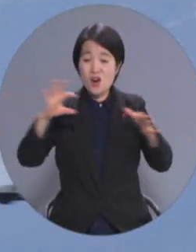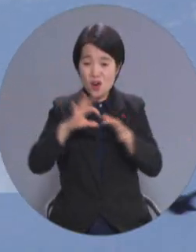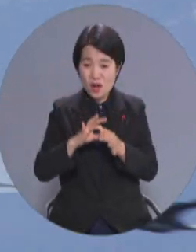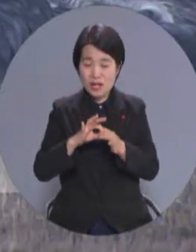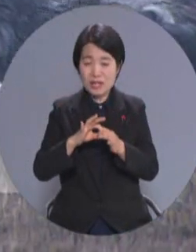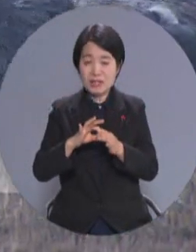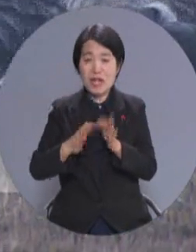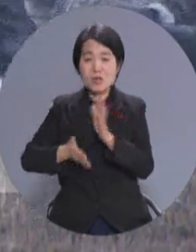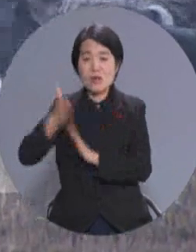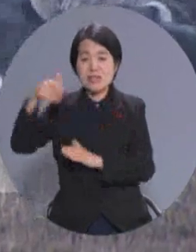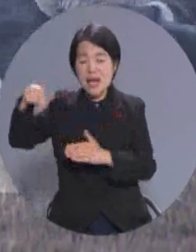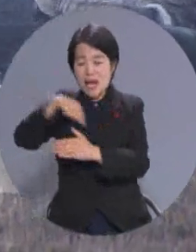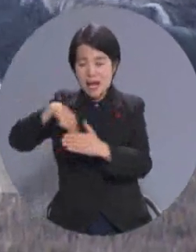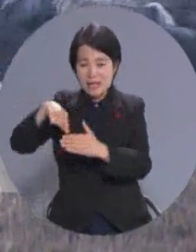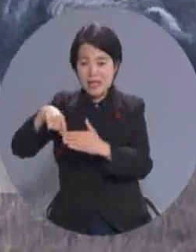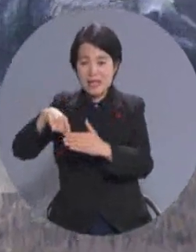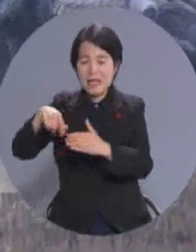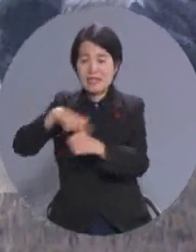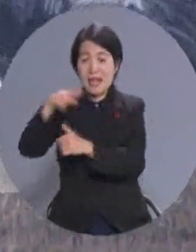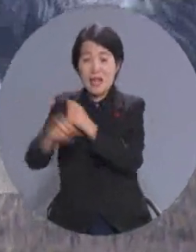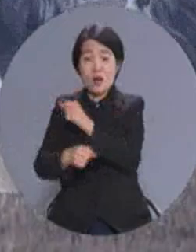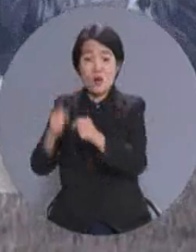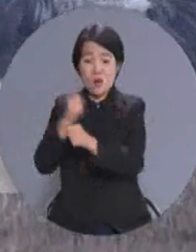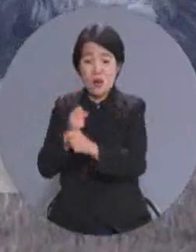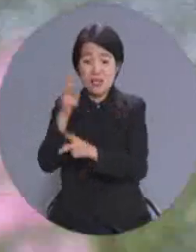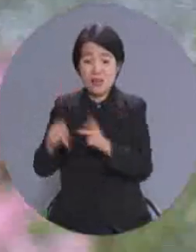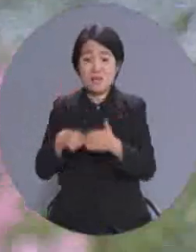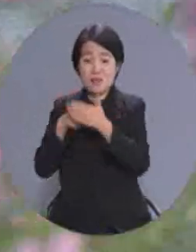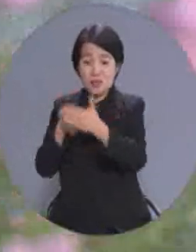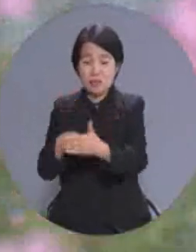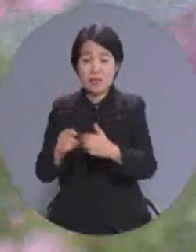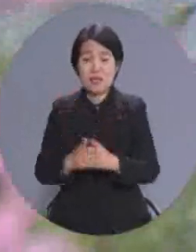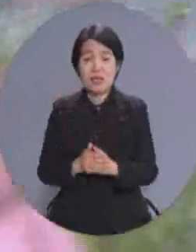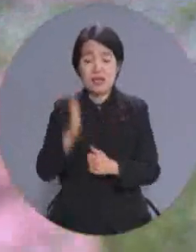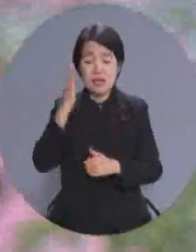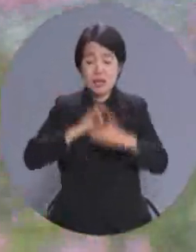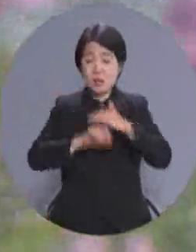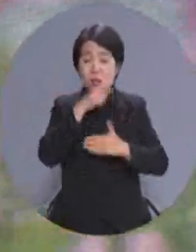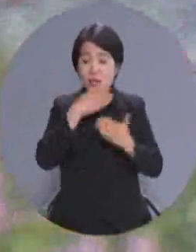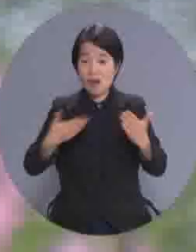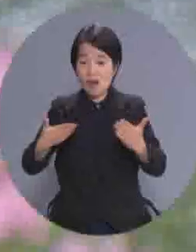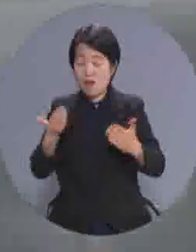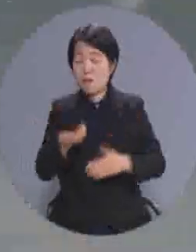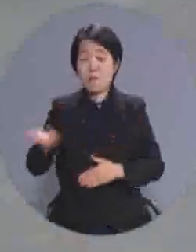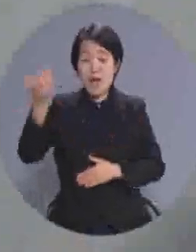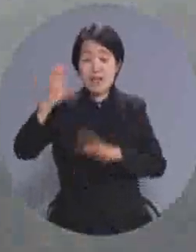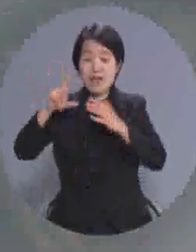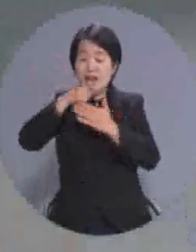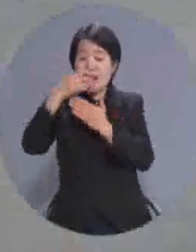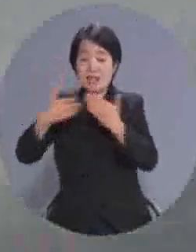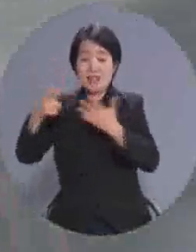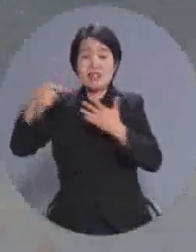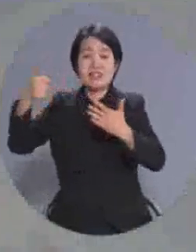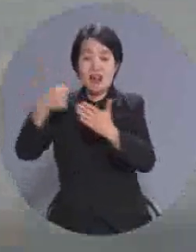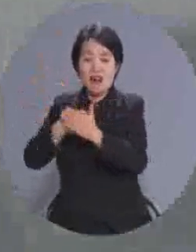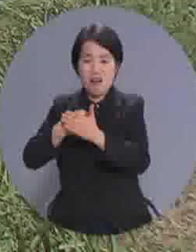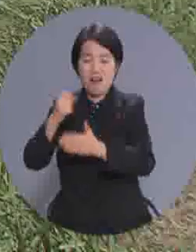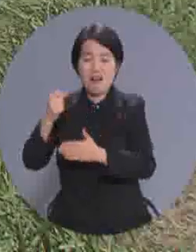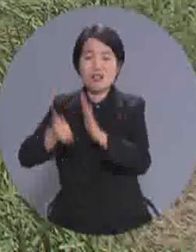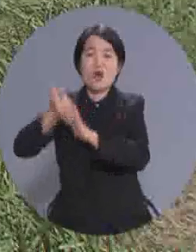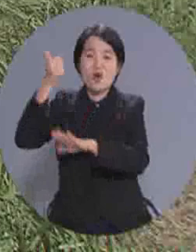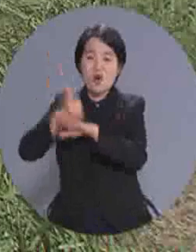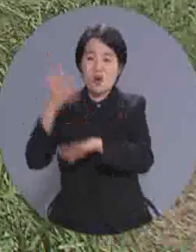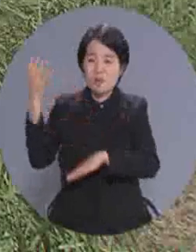도시 생태축 복원 사업도 본격 추진합니다. 최근 동천이 국가하천으로 성공적으로 지정됨으로써 새로운